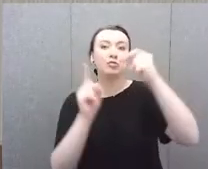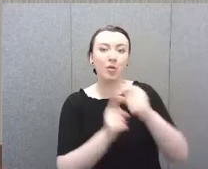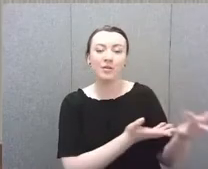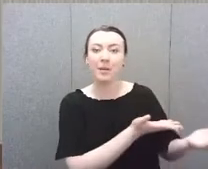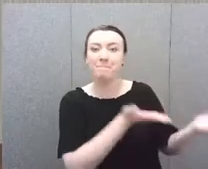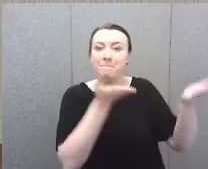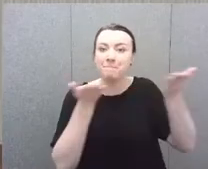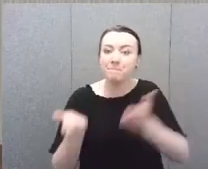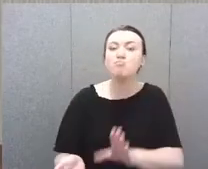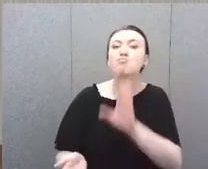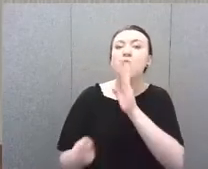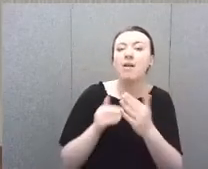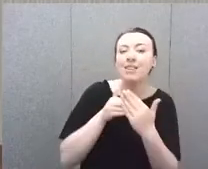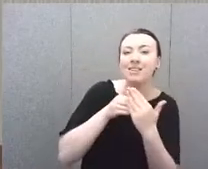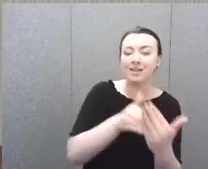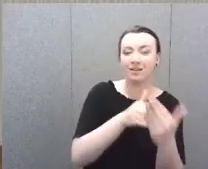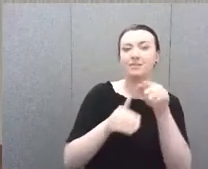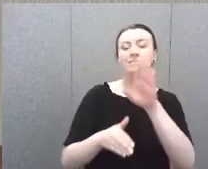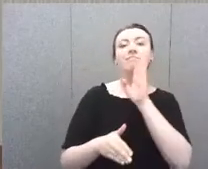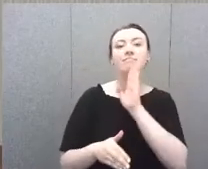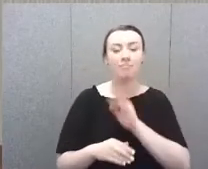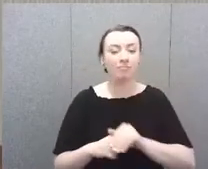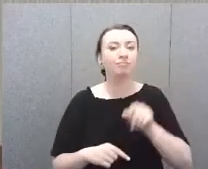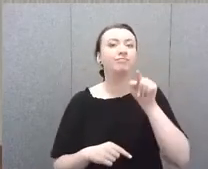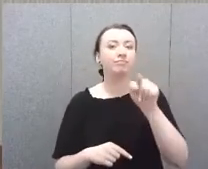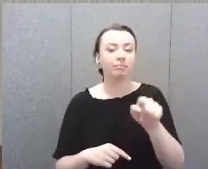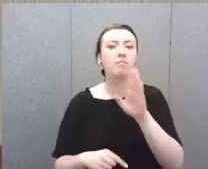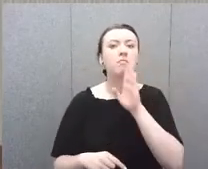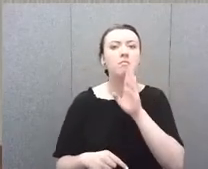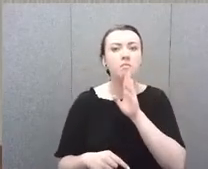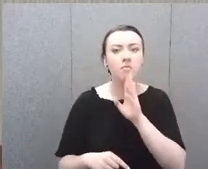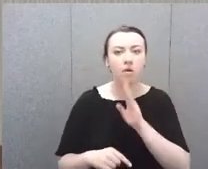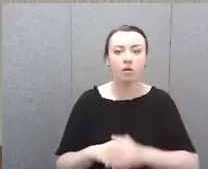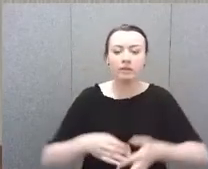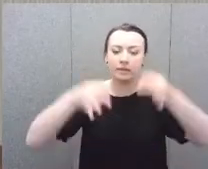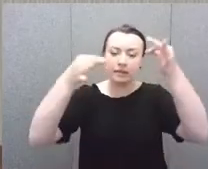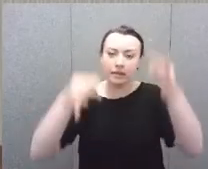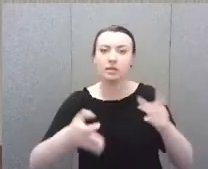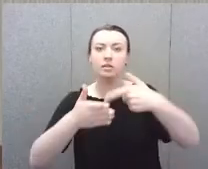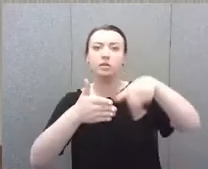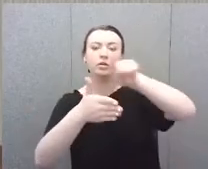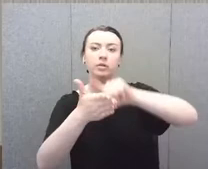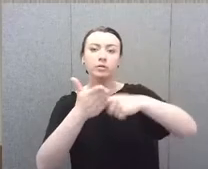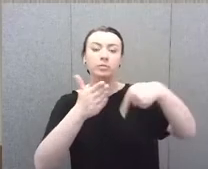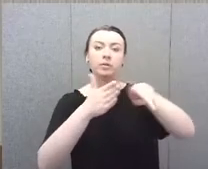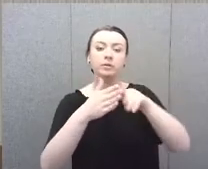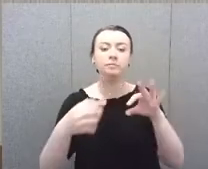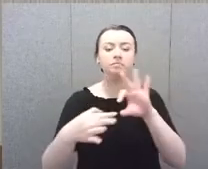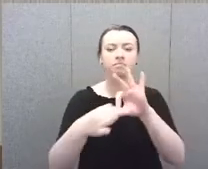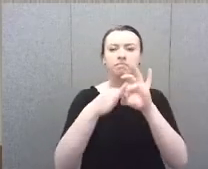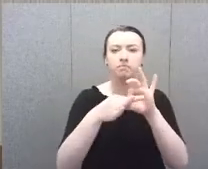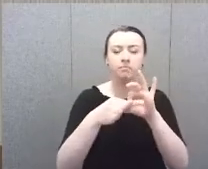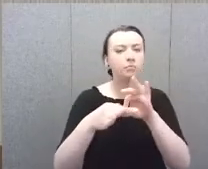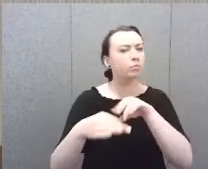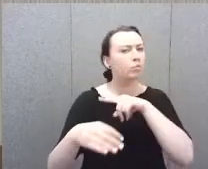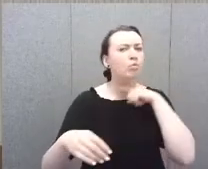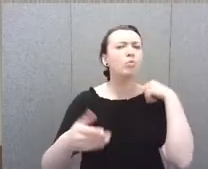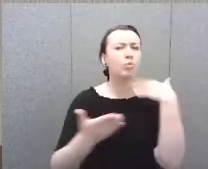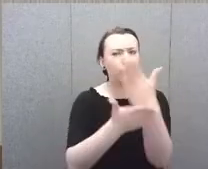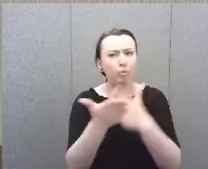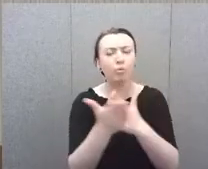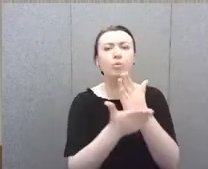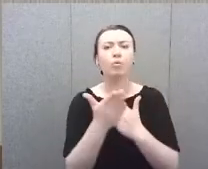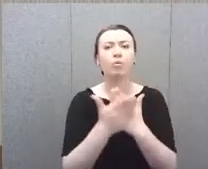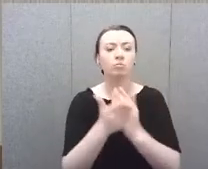пригласить женщину-лидера, с которой мы много лет работаем над вопросами прав